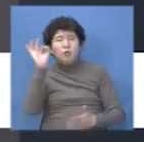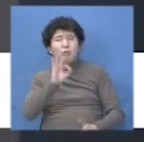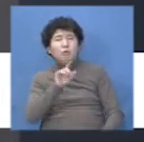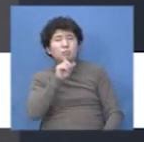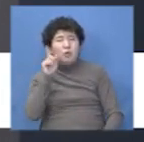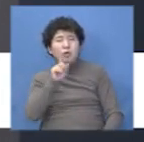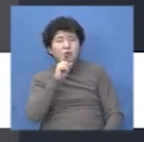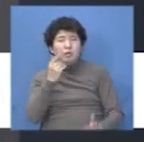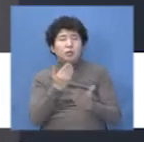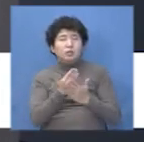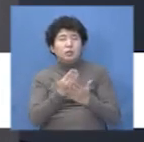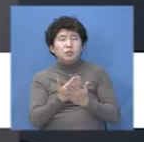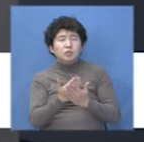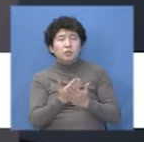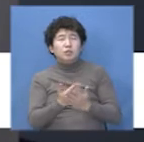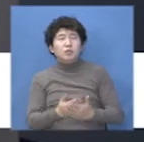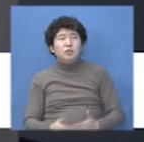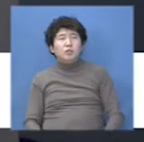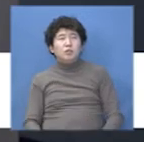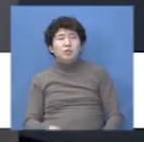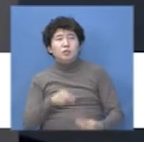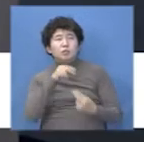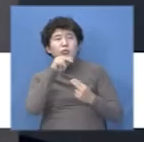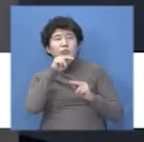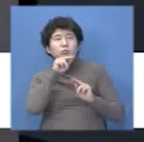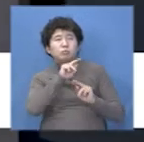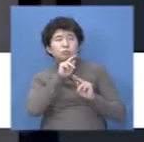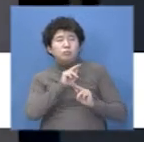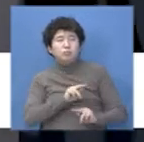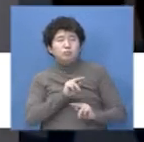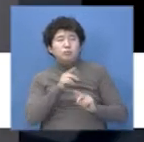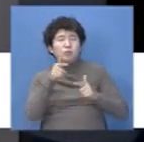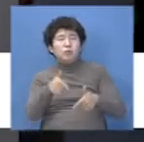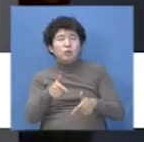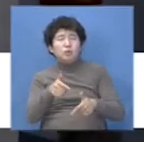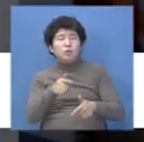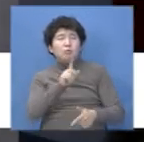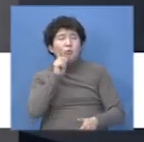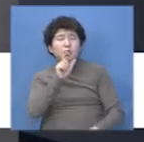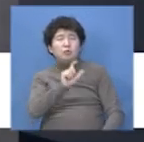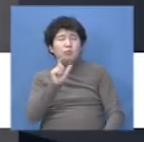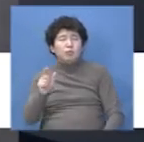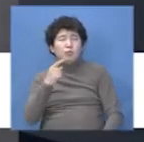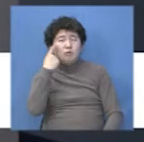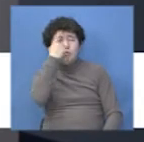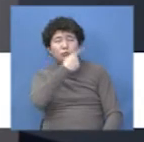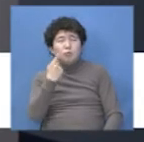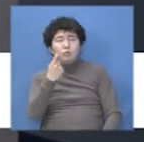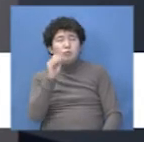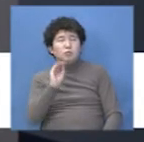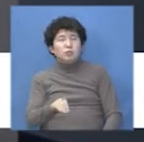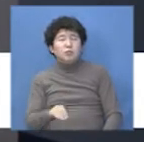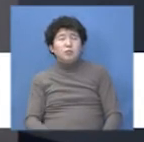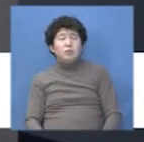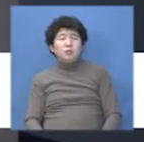К примеру, прозвучала информация о намерении трудоустроить 100 тысяч молодых людей в год. В соответствии с этим поручением, Центр